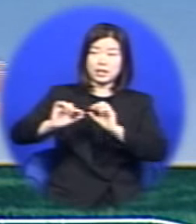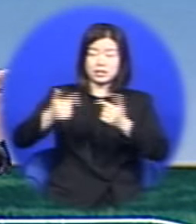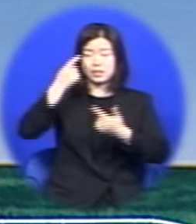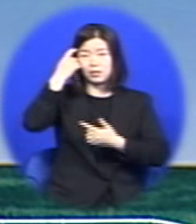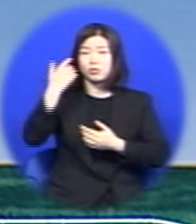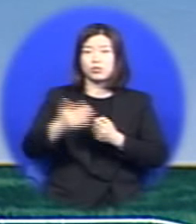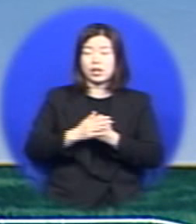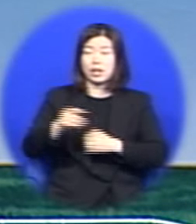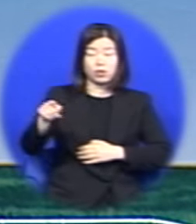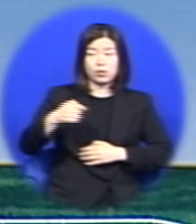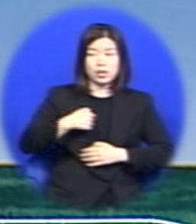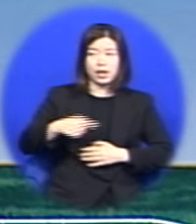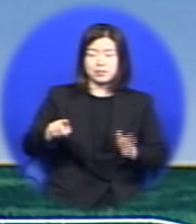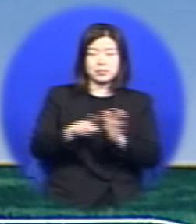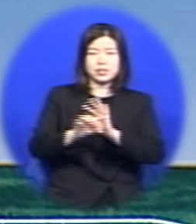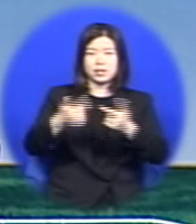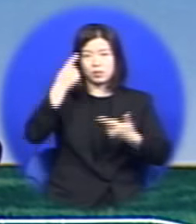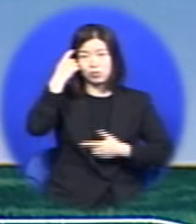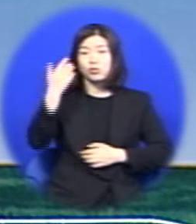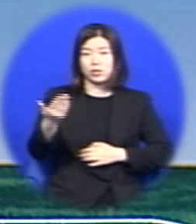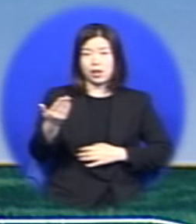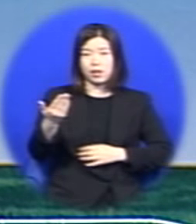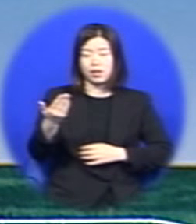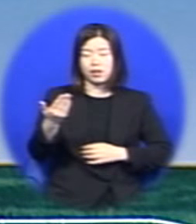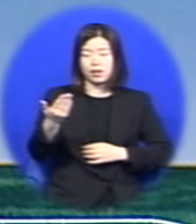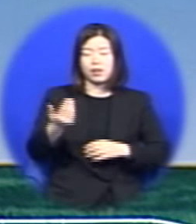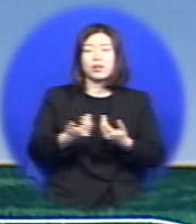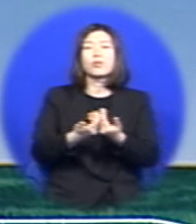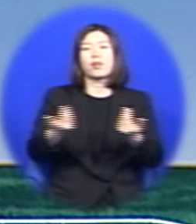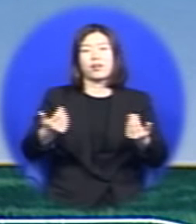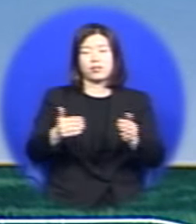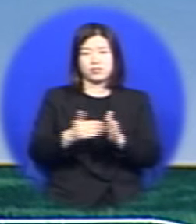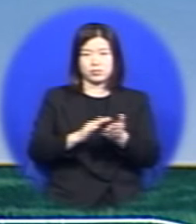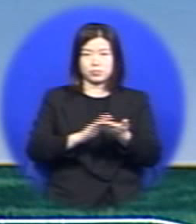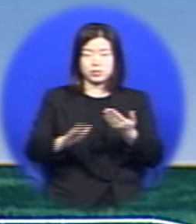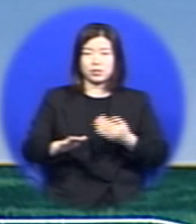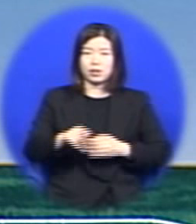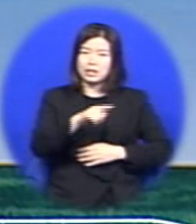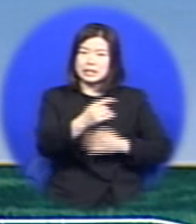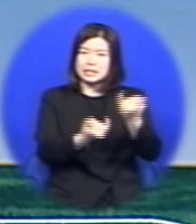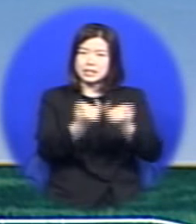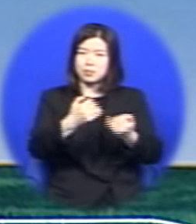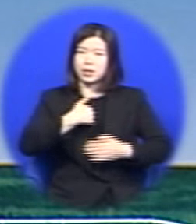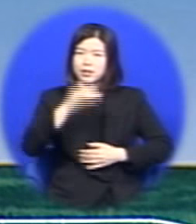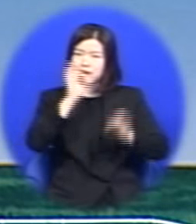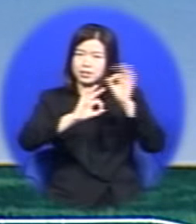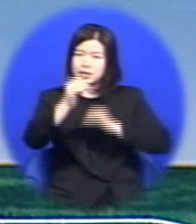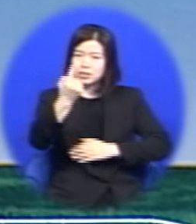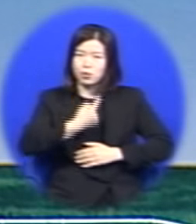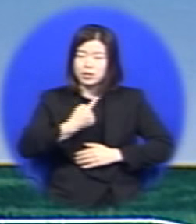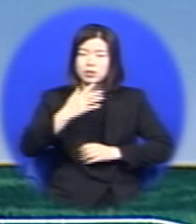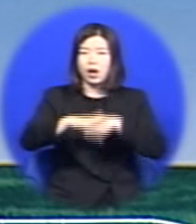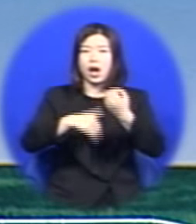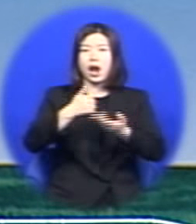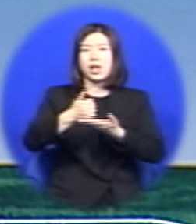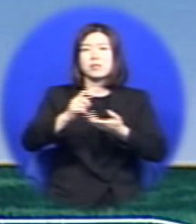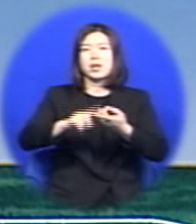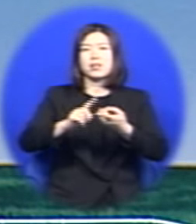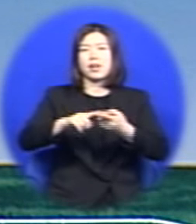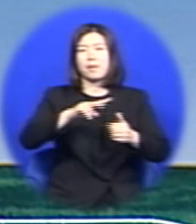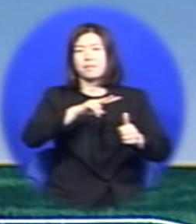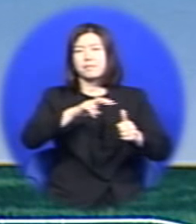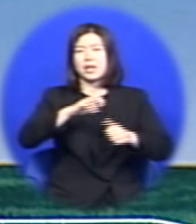너는 나를 믿지 않는구나. 그 자매가 저에게 찾아와서 하나님에 대한 원망을 이야기하는